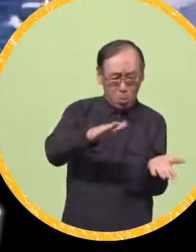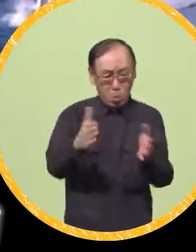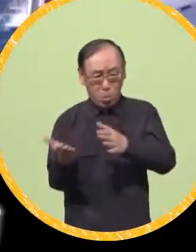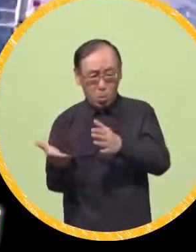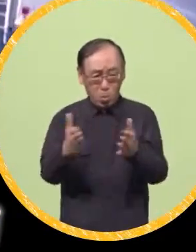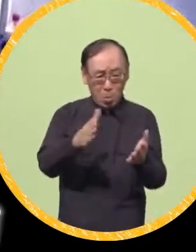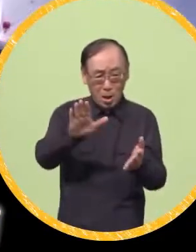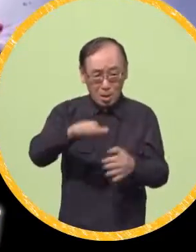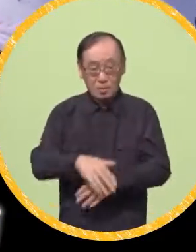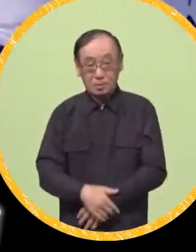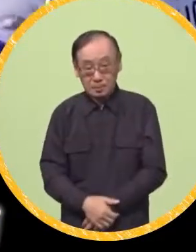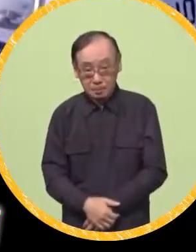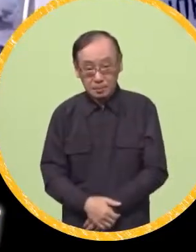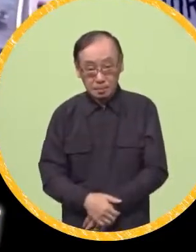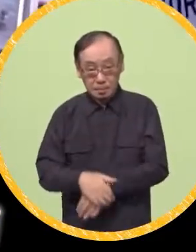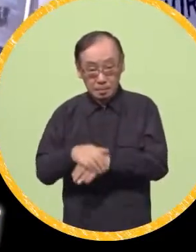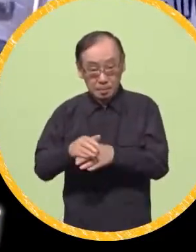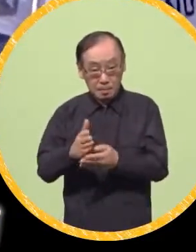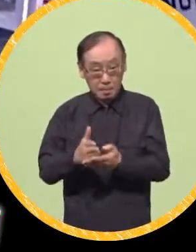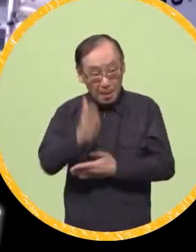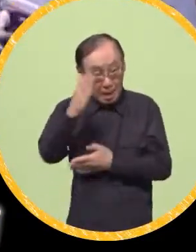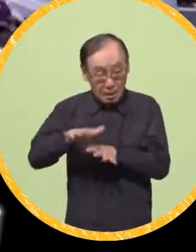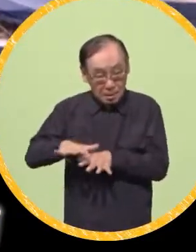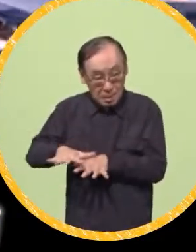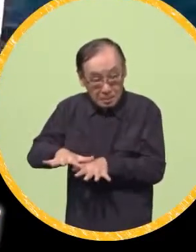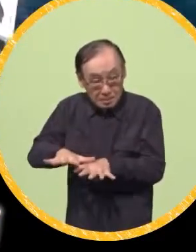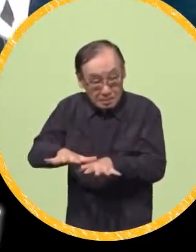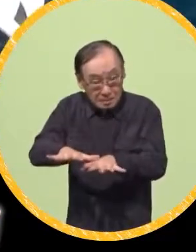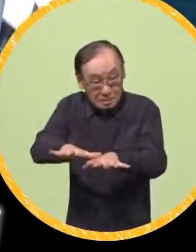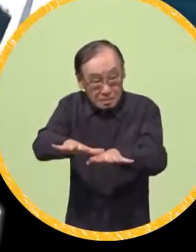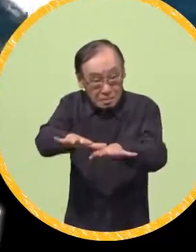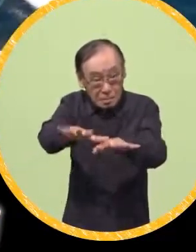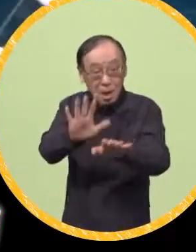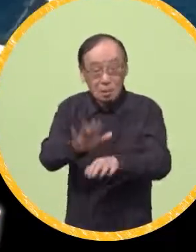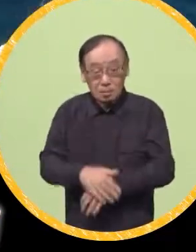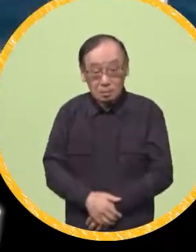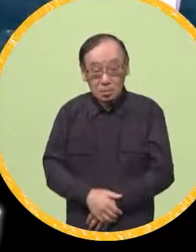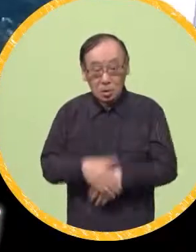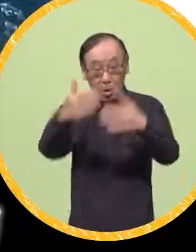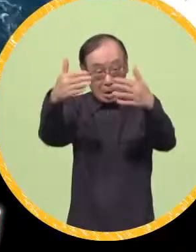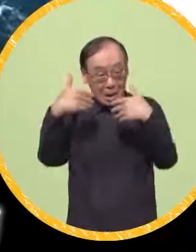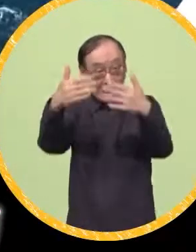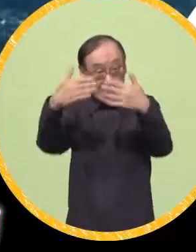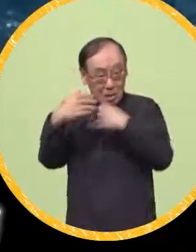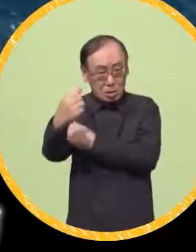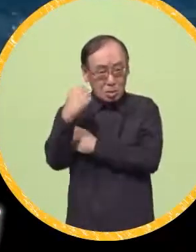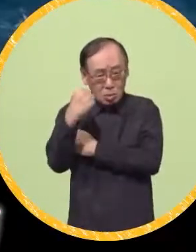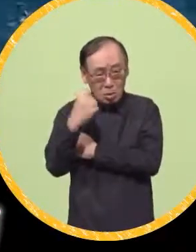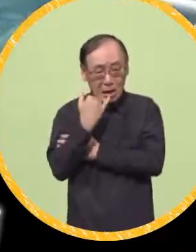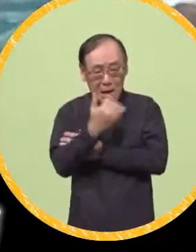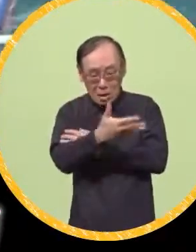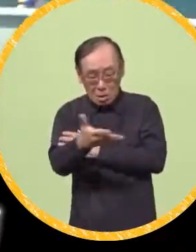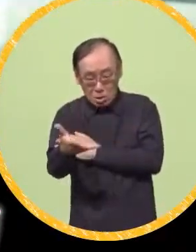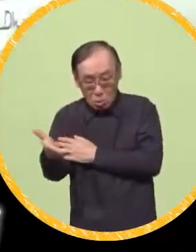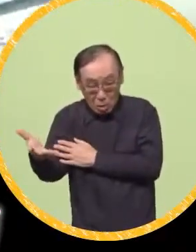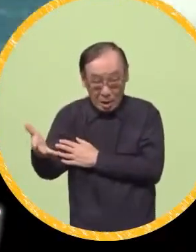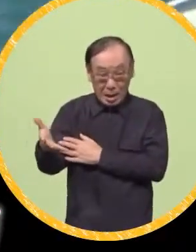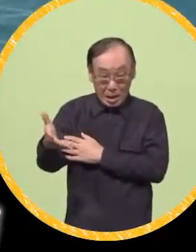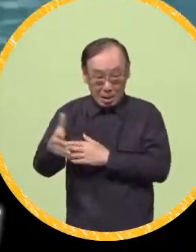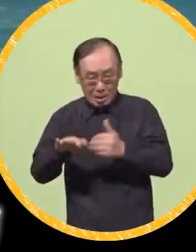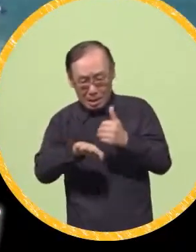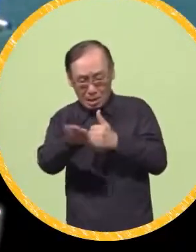競技一斉にスタートするダイナミックさもありながら風の強さや潮の流れといった環境の